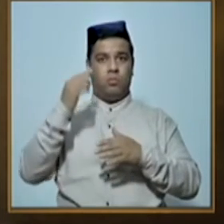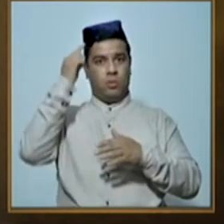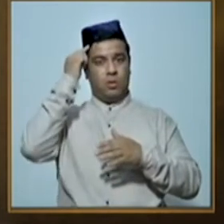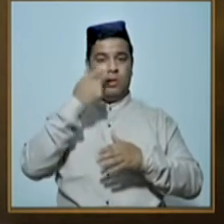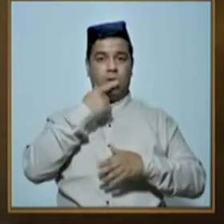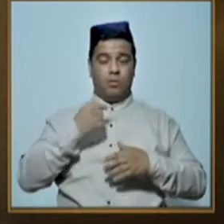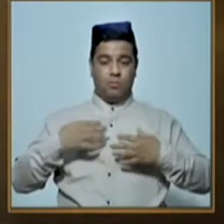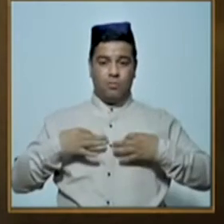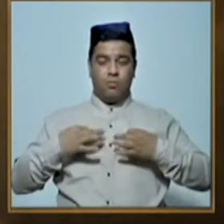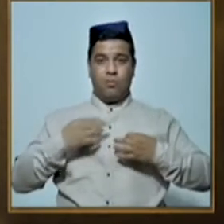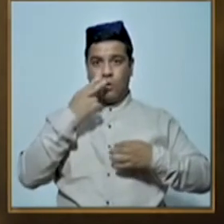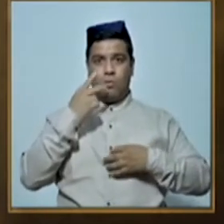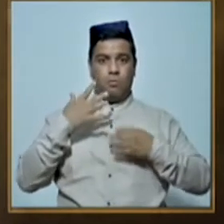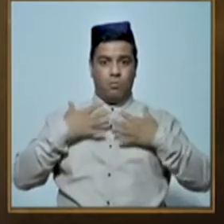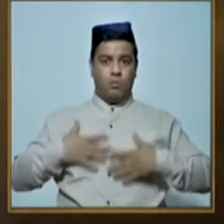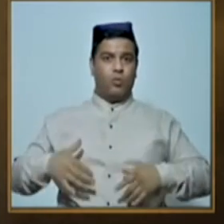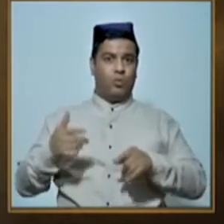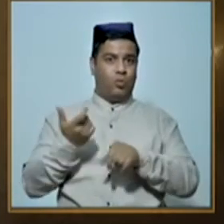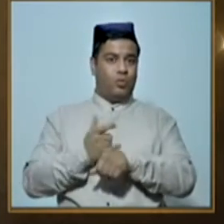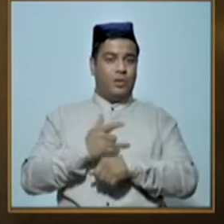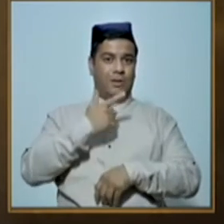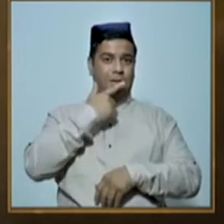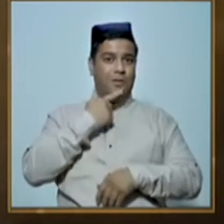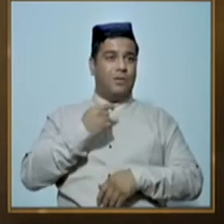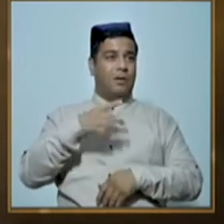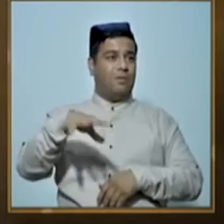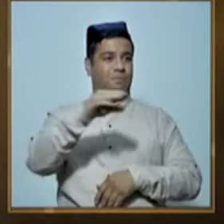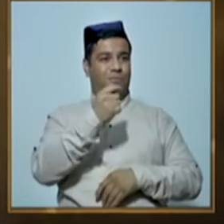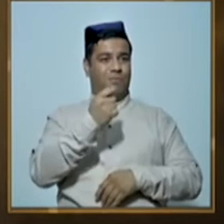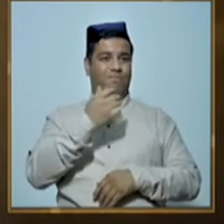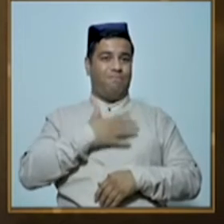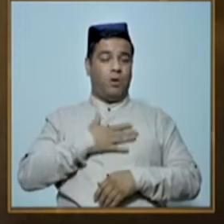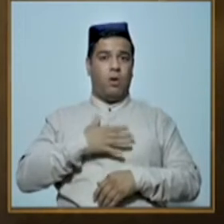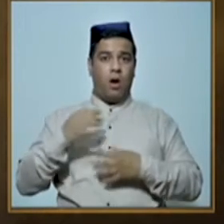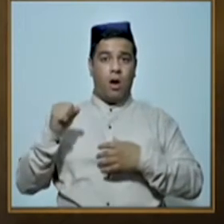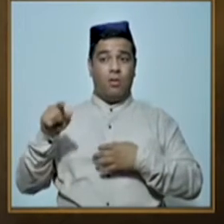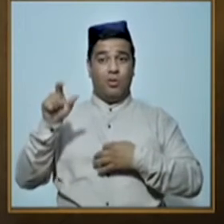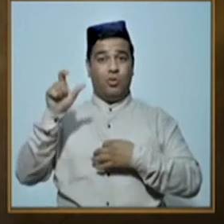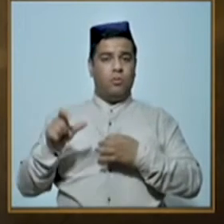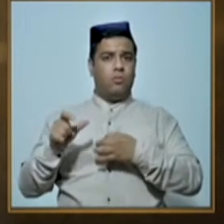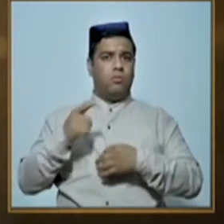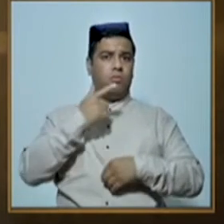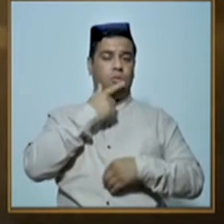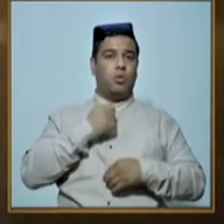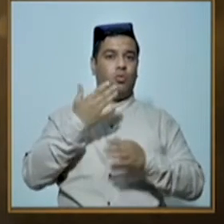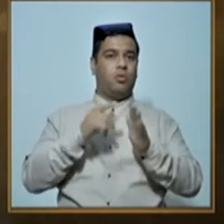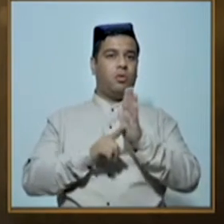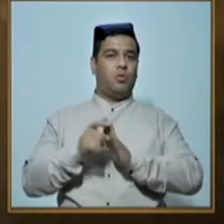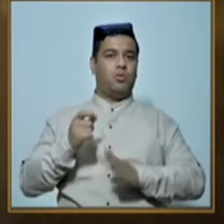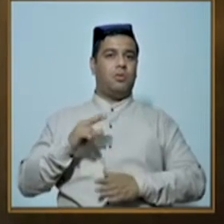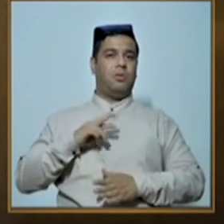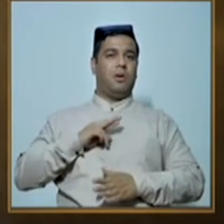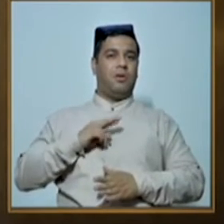Kiyimiga qaradi. Ust kiyimi ham, ost kiyimi ham hammanikidan chiroyli. Shunda buni qalbiga manmanlik kirdi.